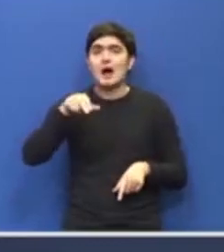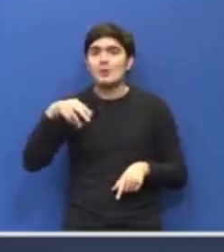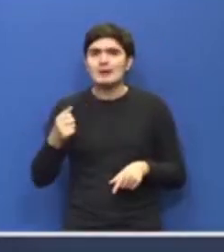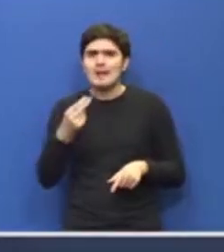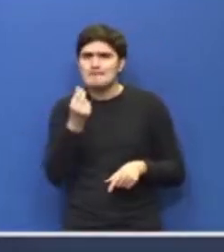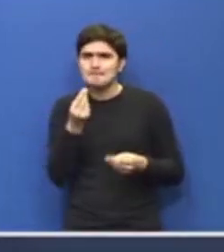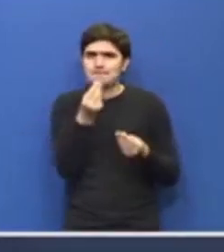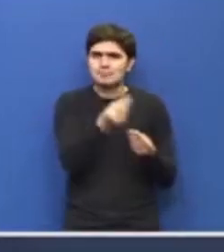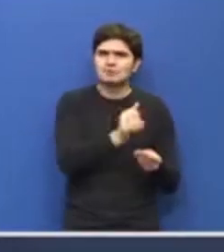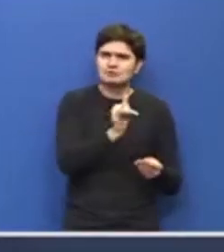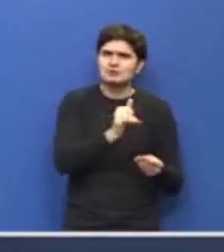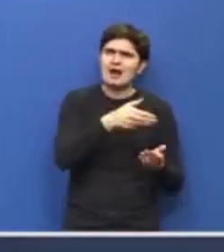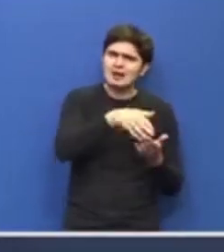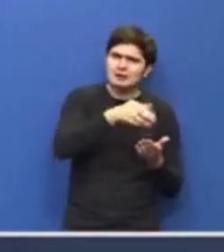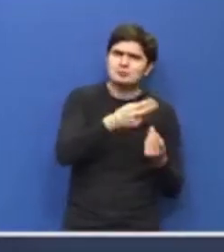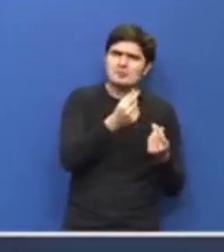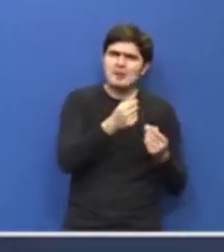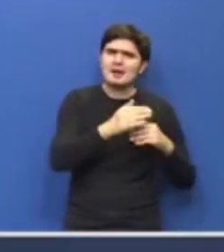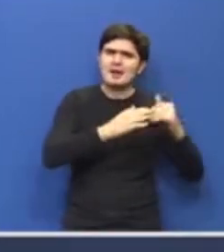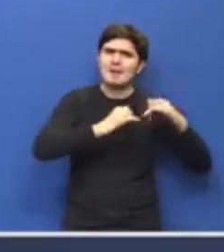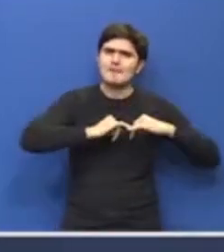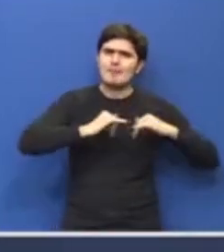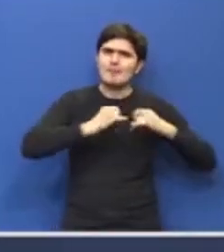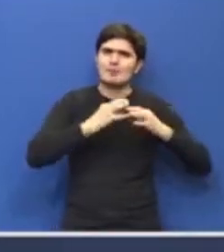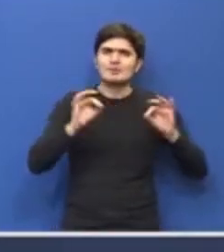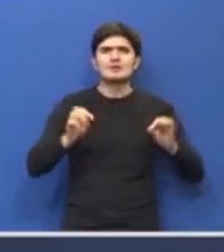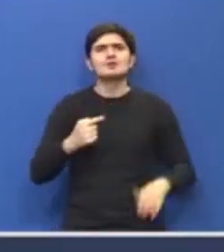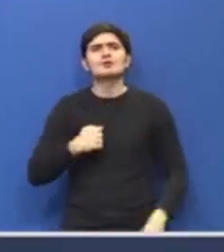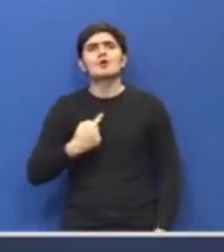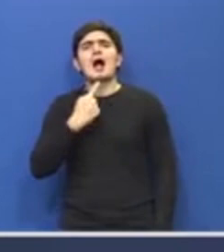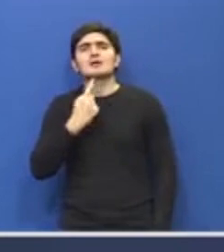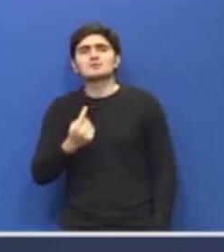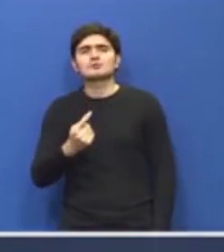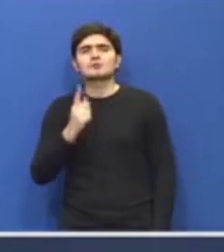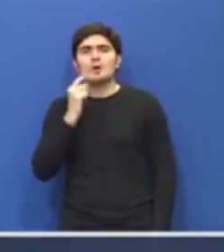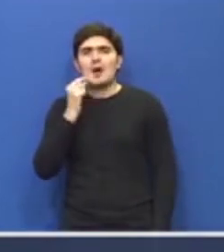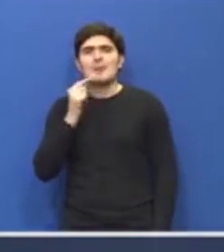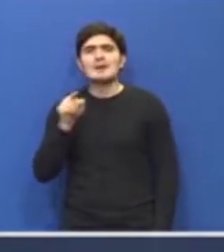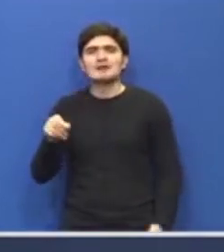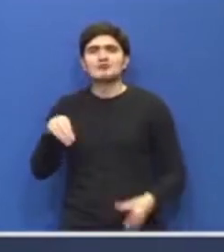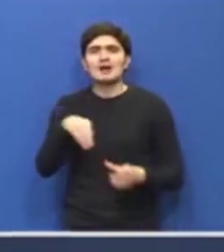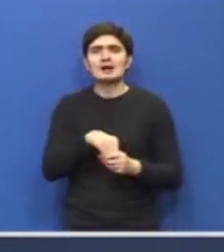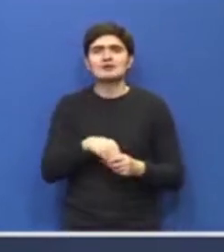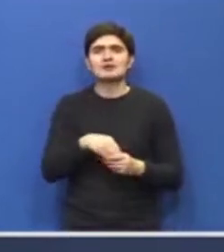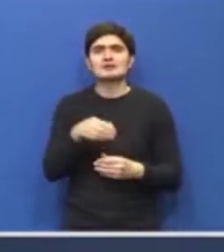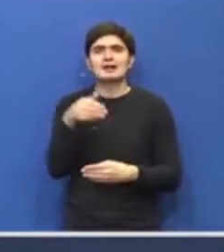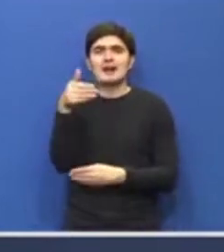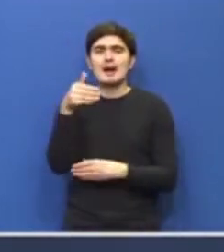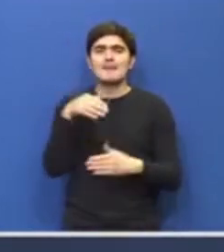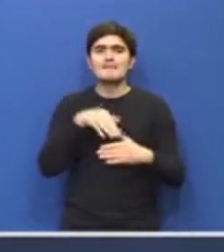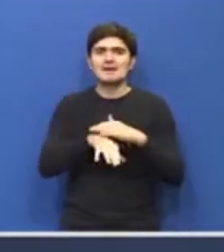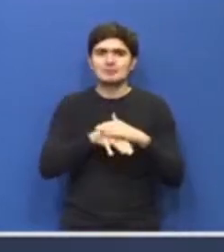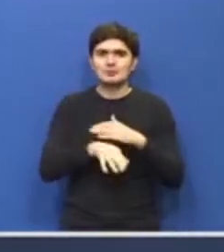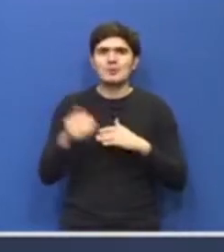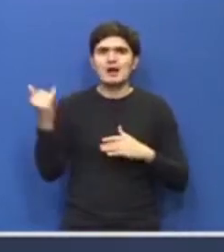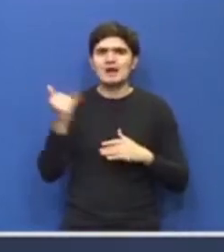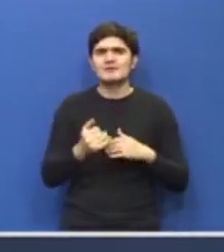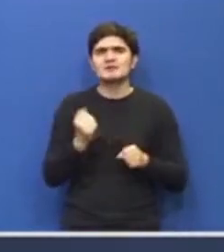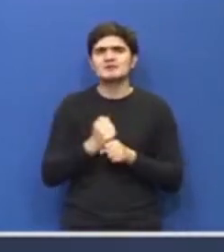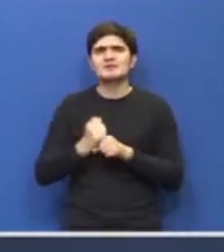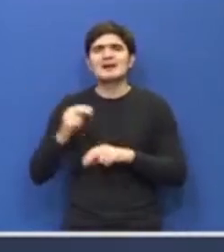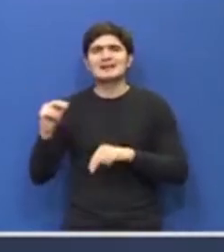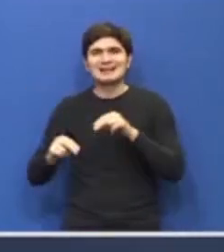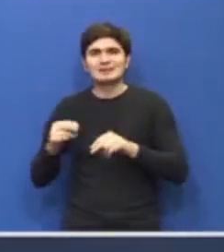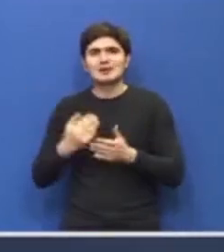cei care au investit. Mă refeream în afirmația anterioară că acei oameni angajații Metrorex ar veni să-și facă treaba. După cum știți, Metrorex